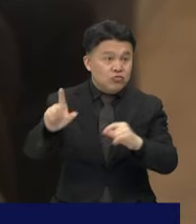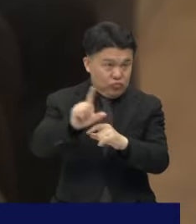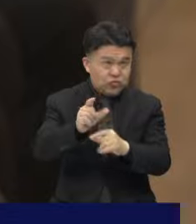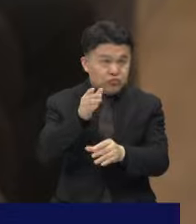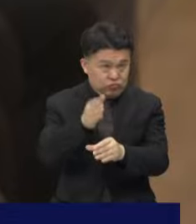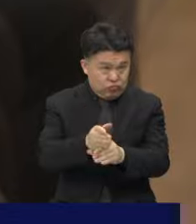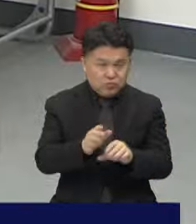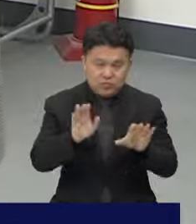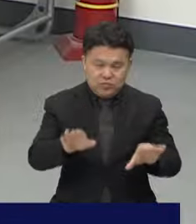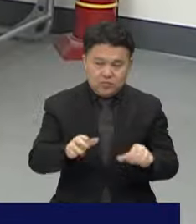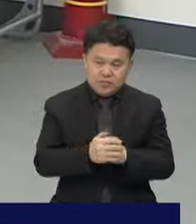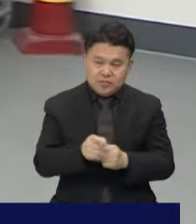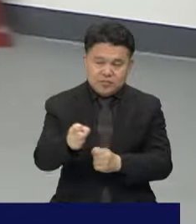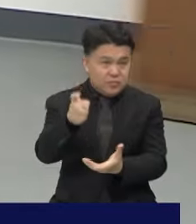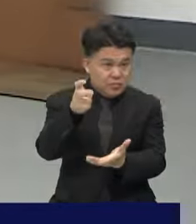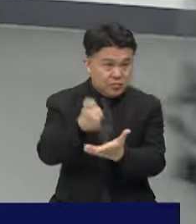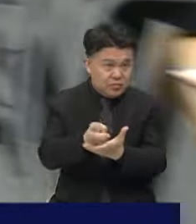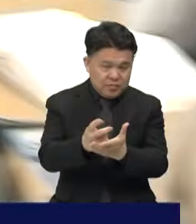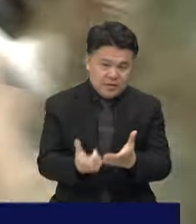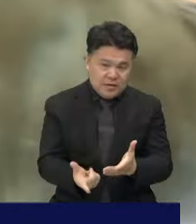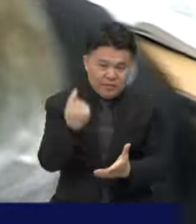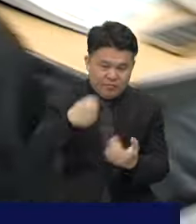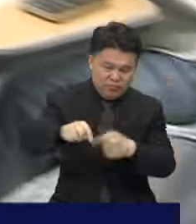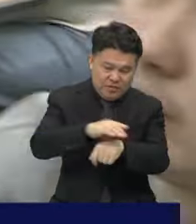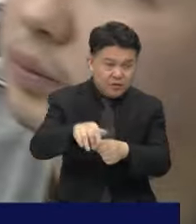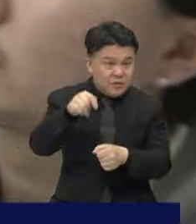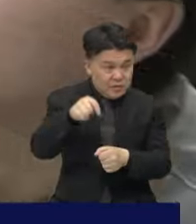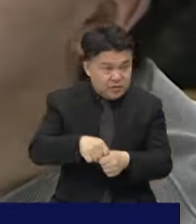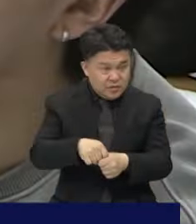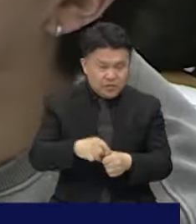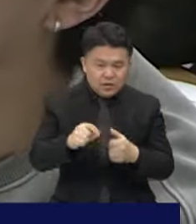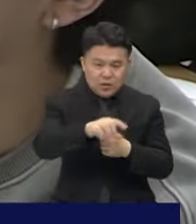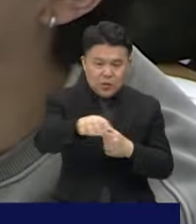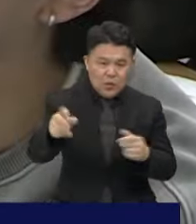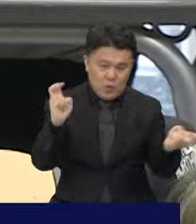가운데 K-유학생 제도의 조기 정착을 위해서는 지역 내